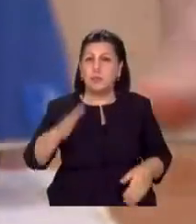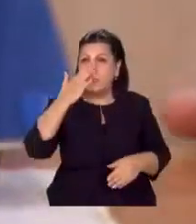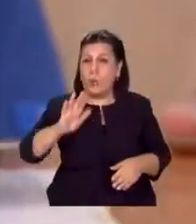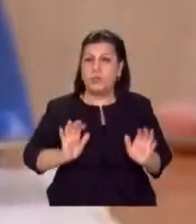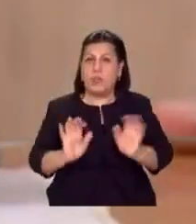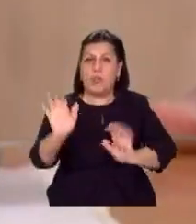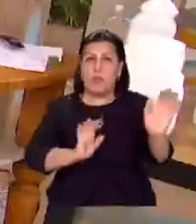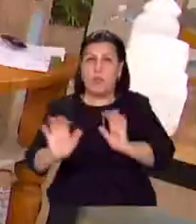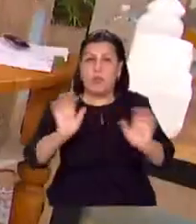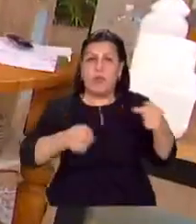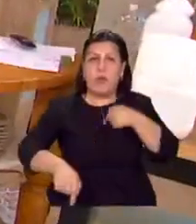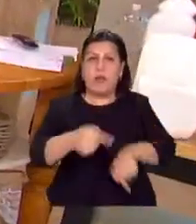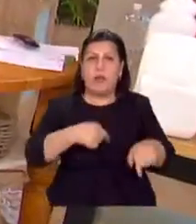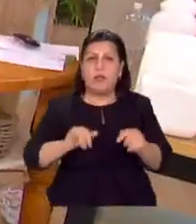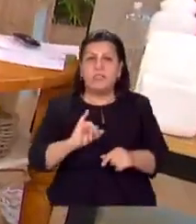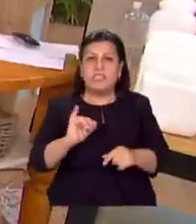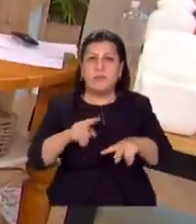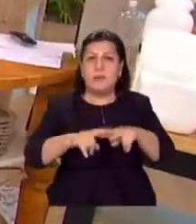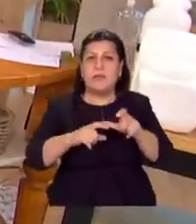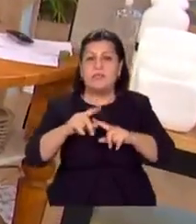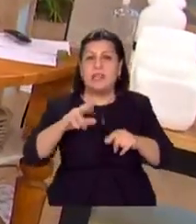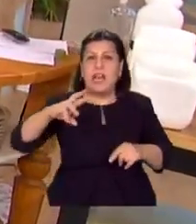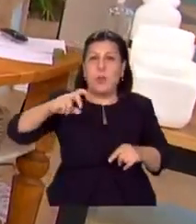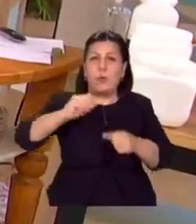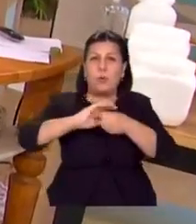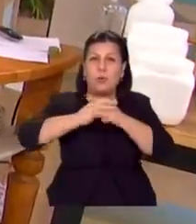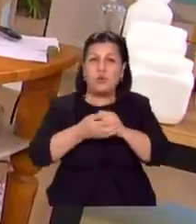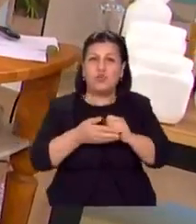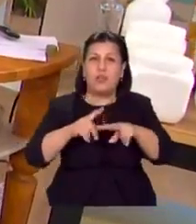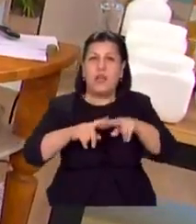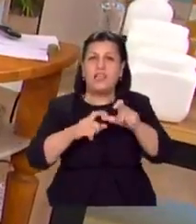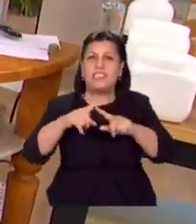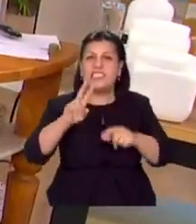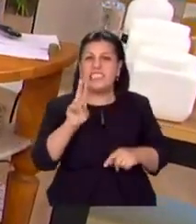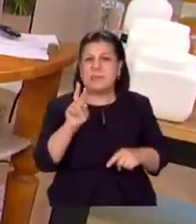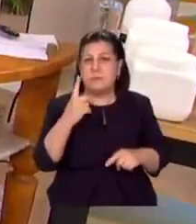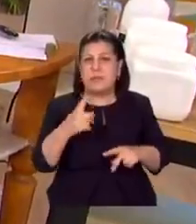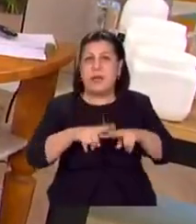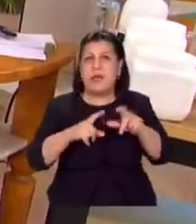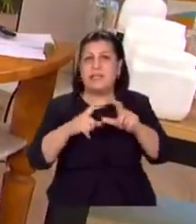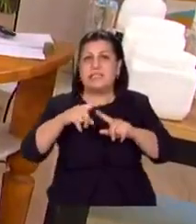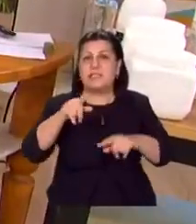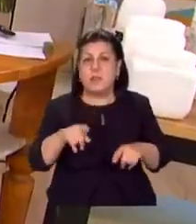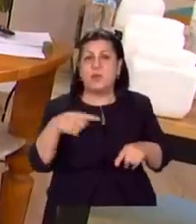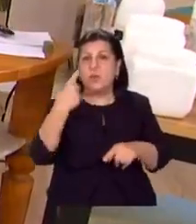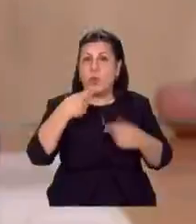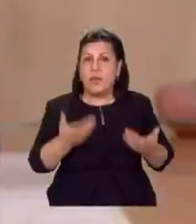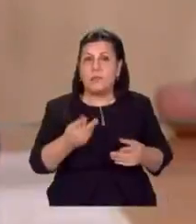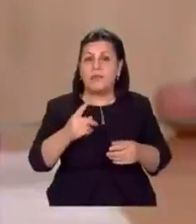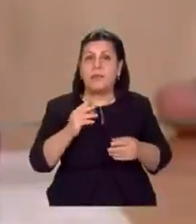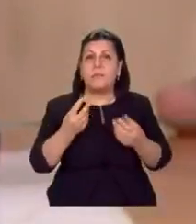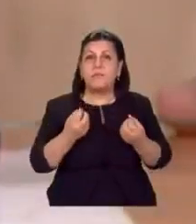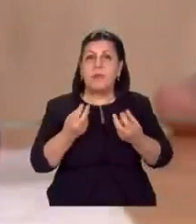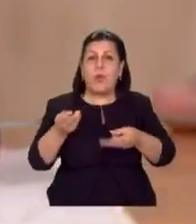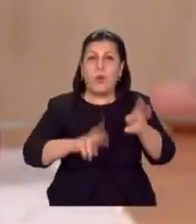doğal savunma mekanizması zayıf bir asittir Adetten 1 limonun portakalın asidi falan gibi bir asit dolayısıyla böyle bir